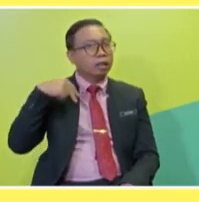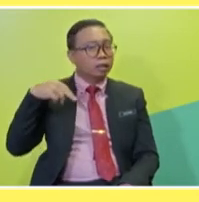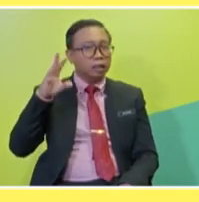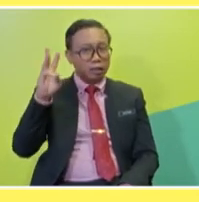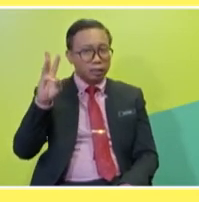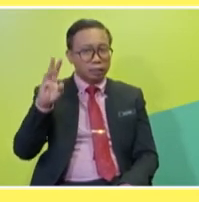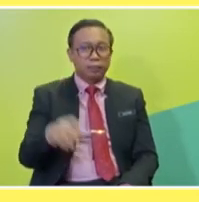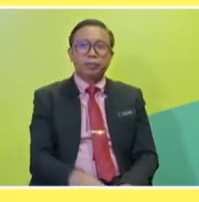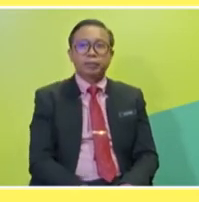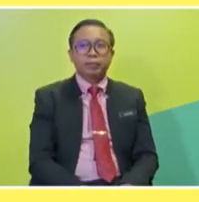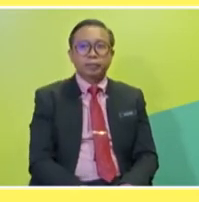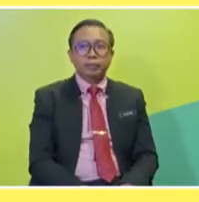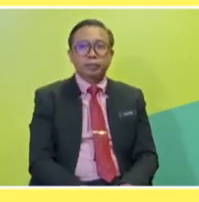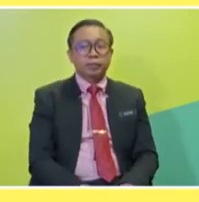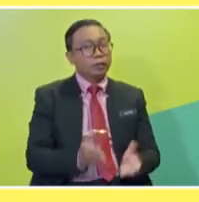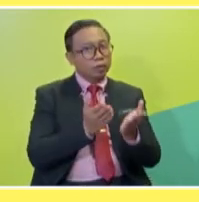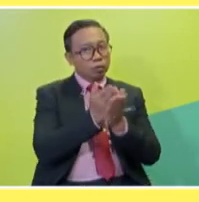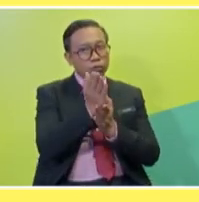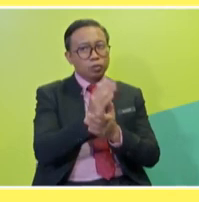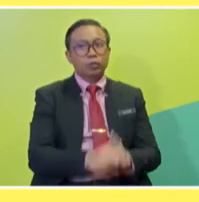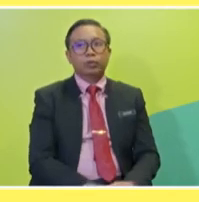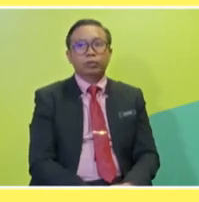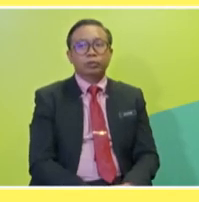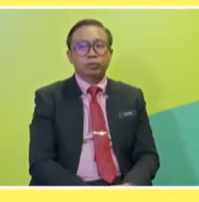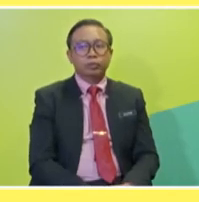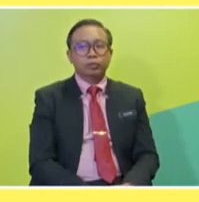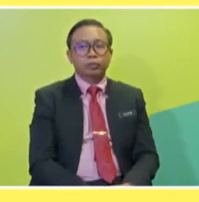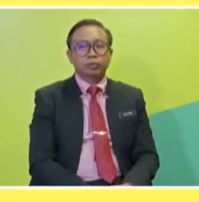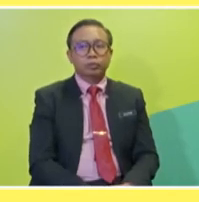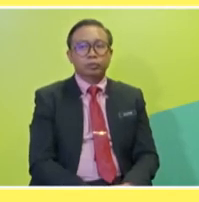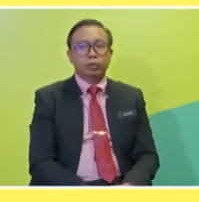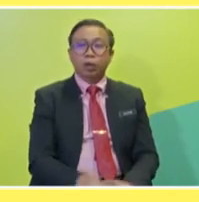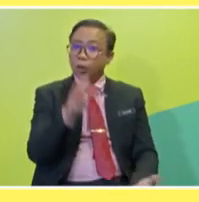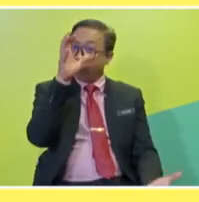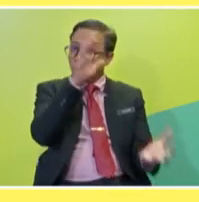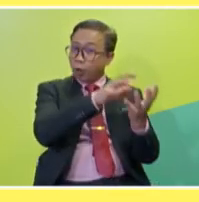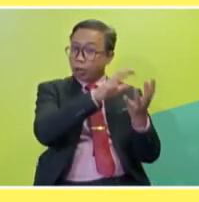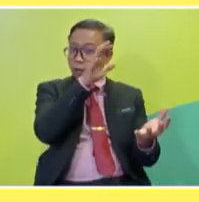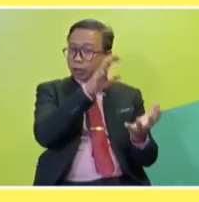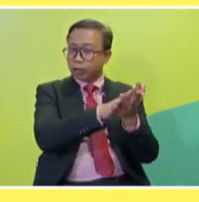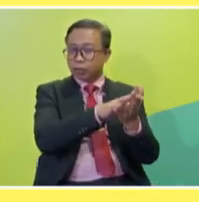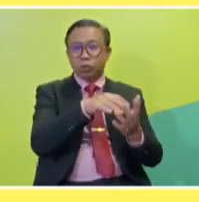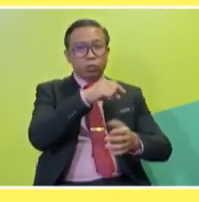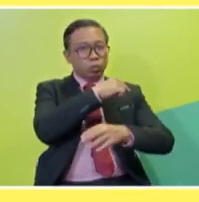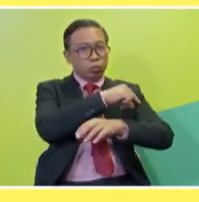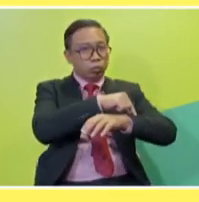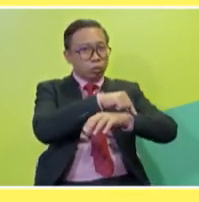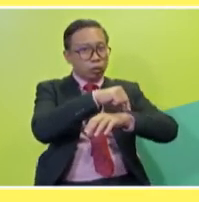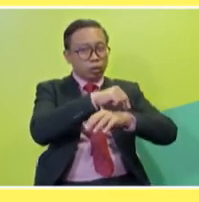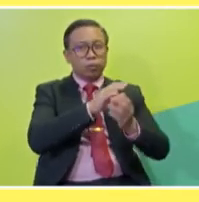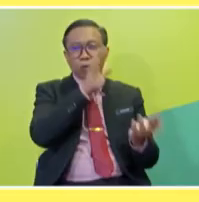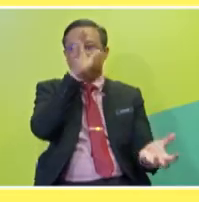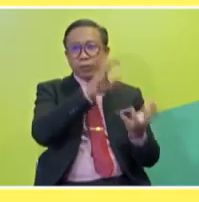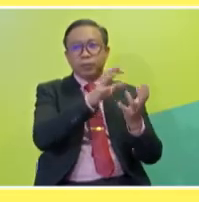kemudian yang seterusnya ini adalah nampak memang jelas kulit keras yang dipunyai oleh buaya